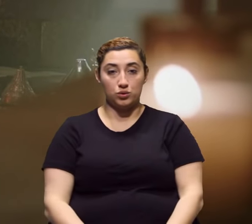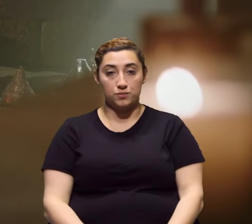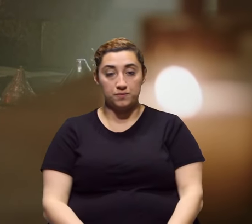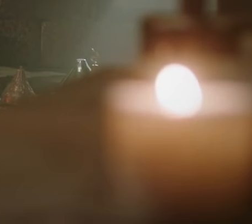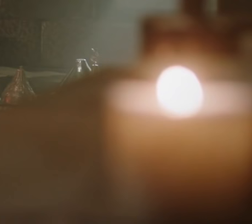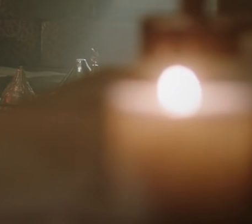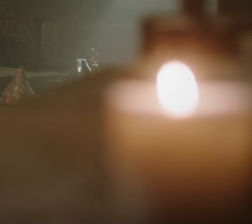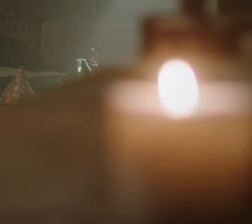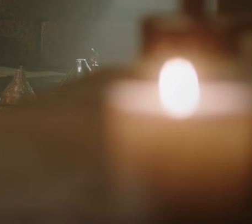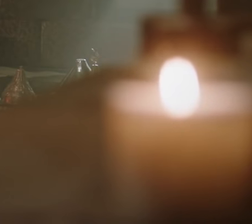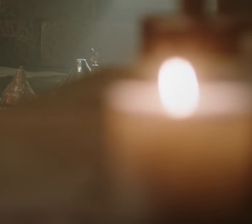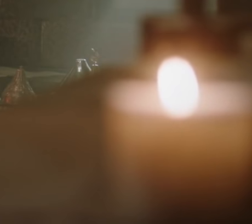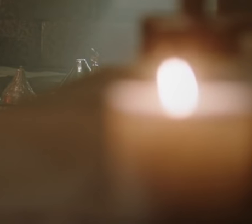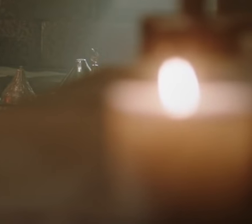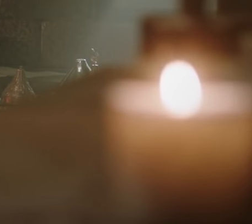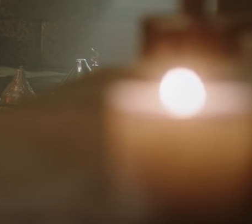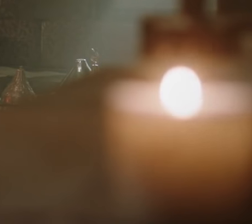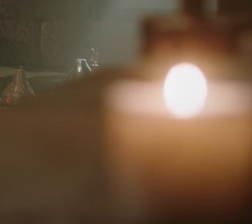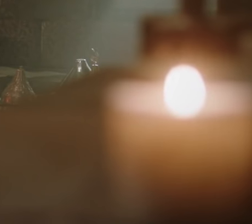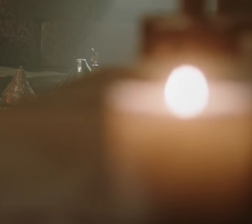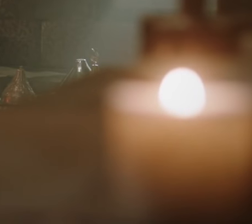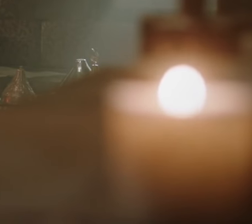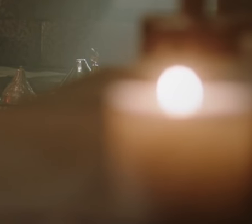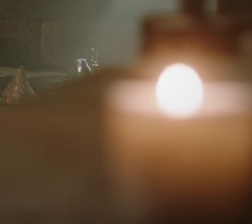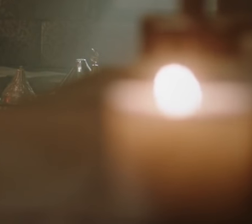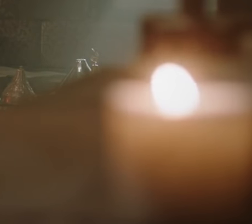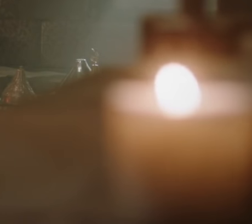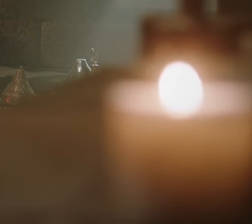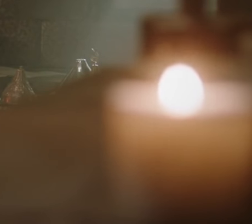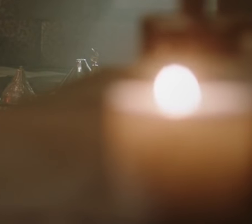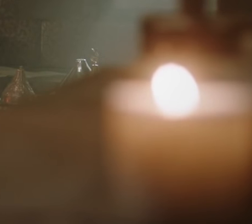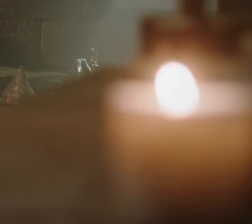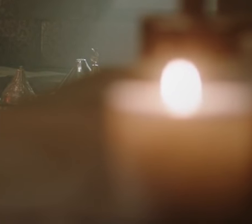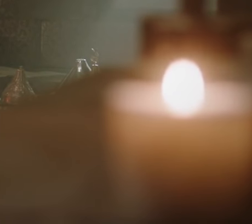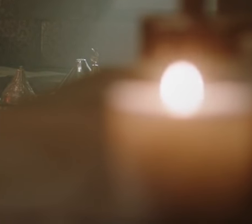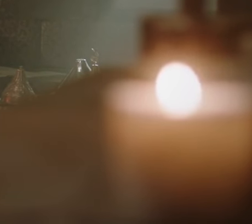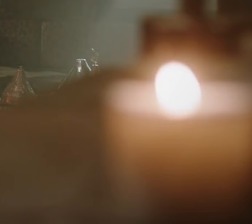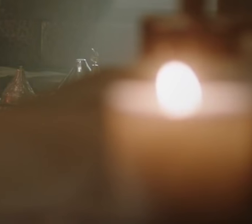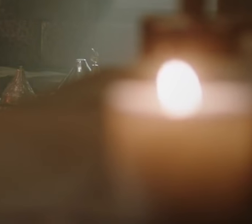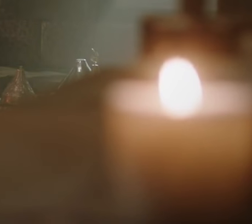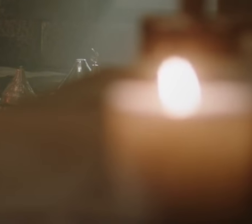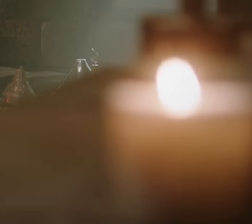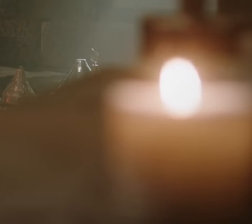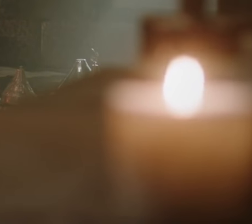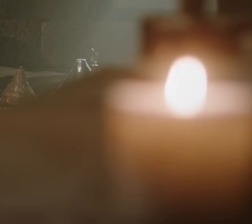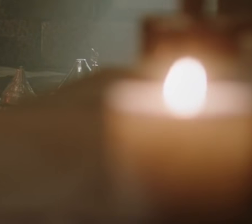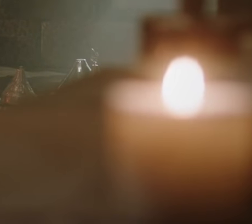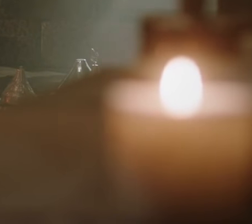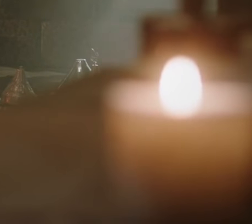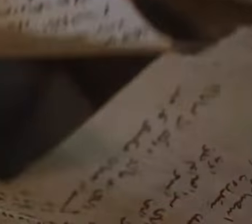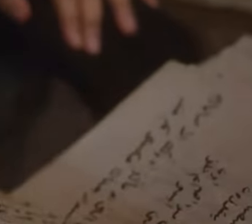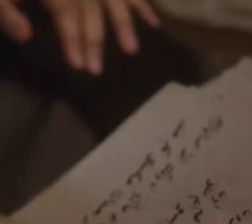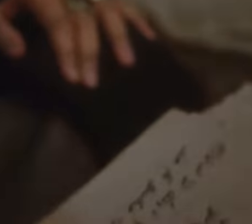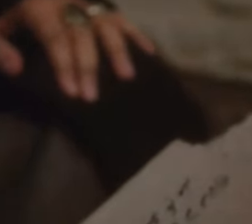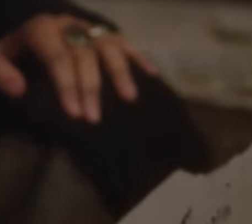Şimdi... Kasım manidar gülümseyerek elindeki mektubu sedire koydu ve rahleden başka bir tane aldı.